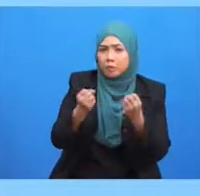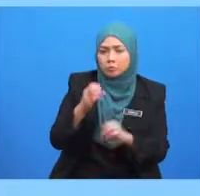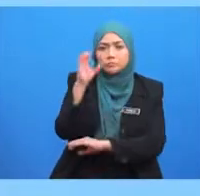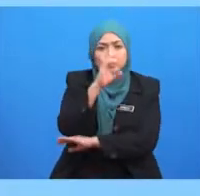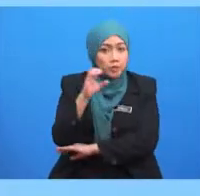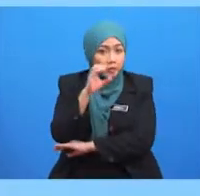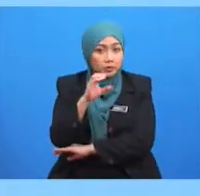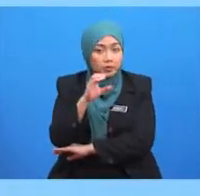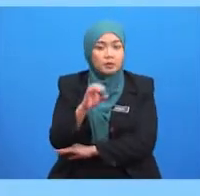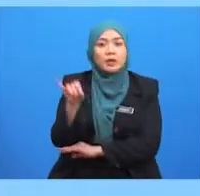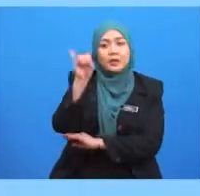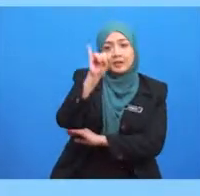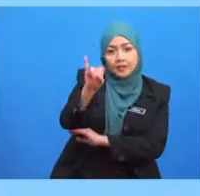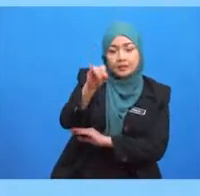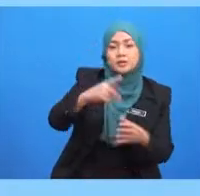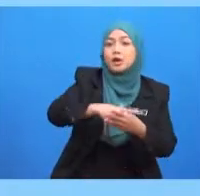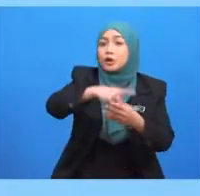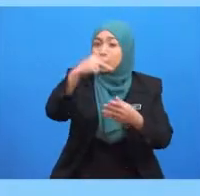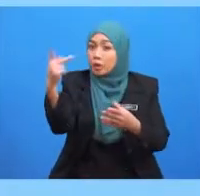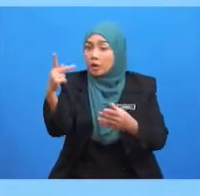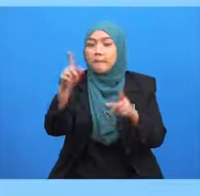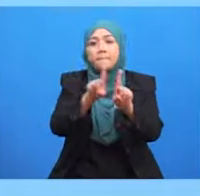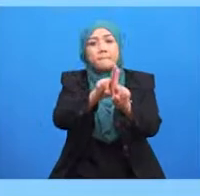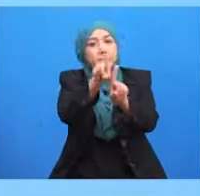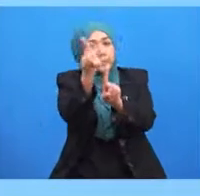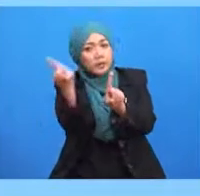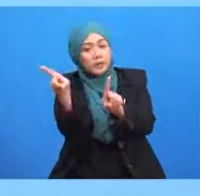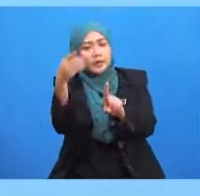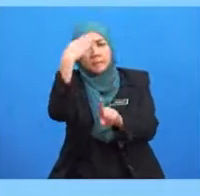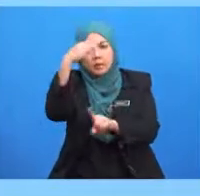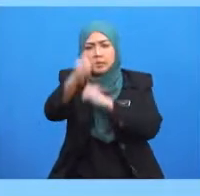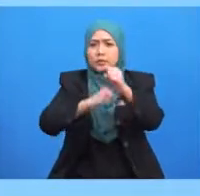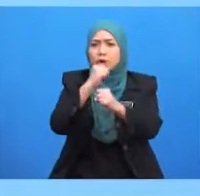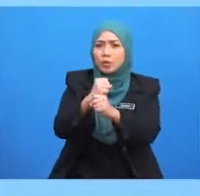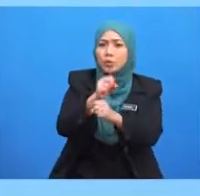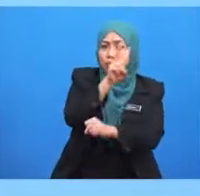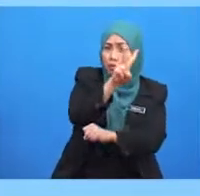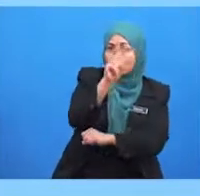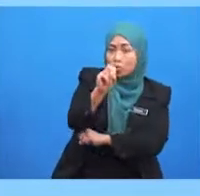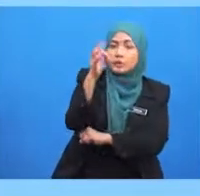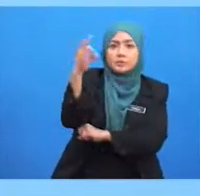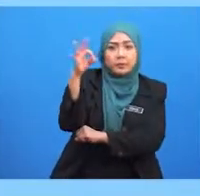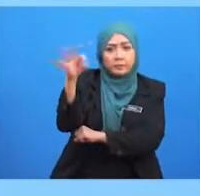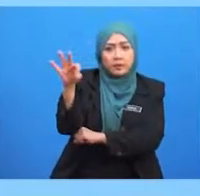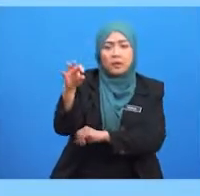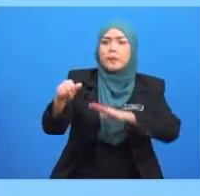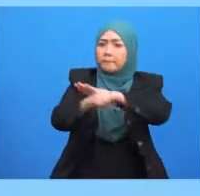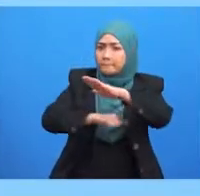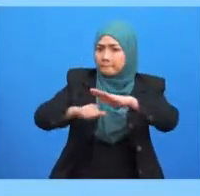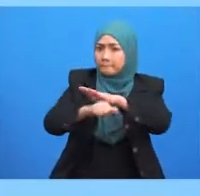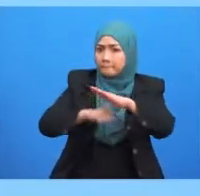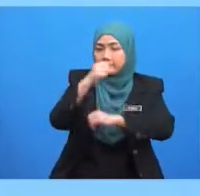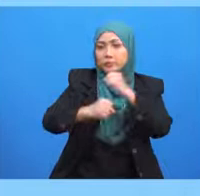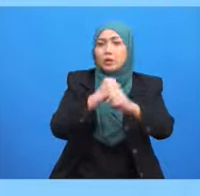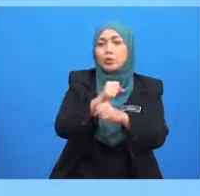indeks pengeluaran padi bagi tahun 2019 berasaskan tahun